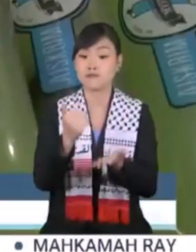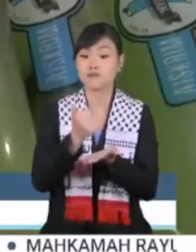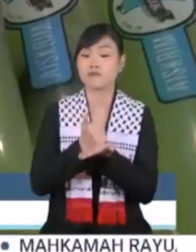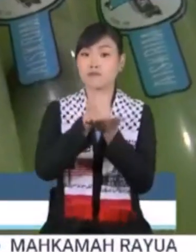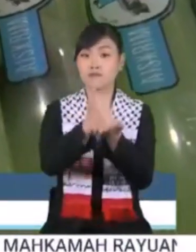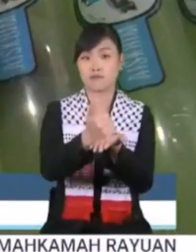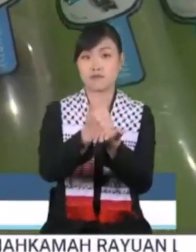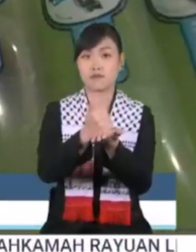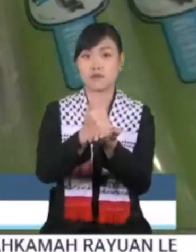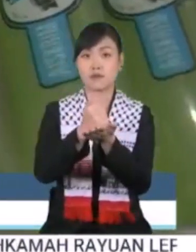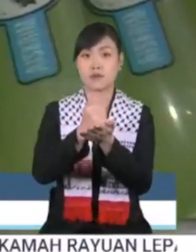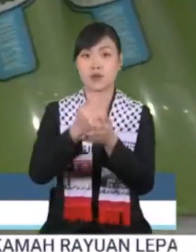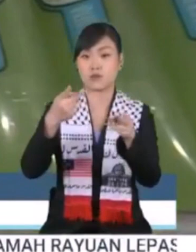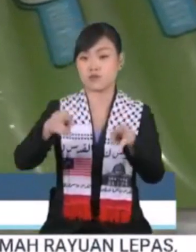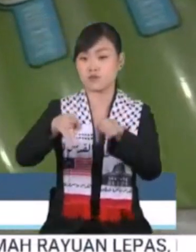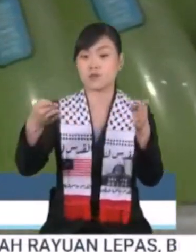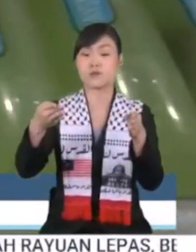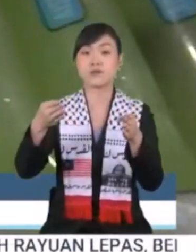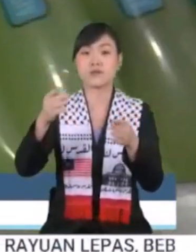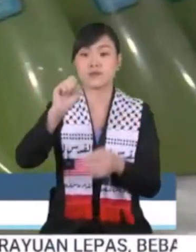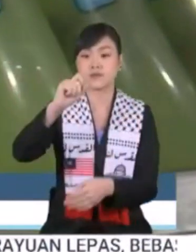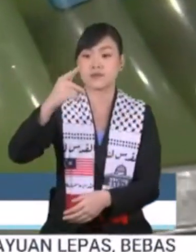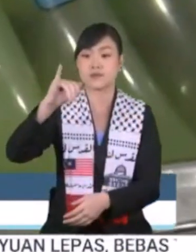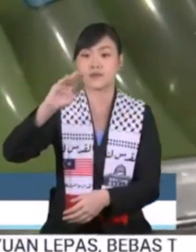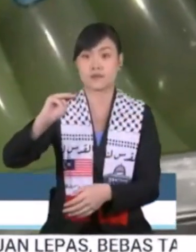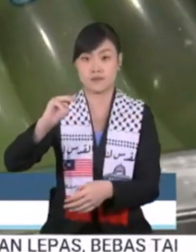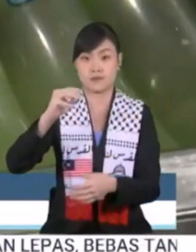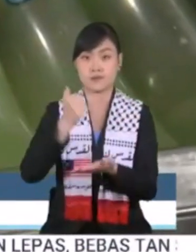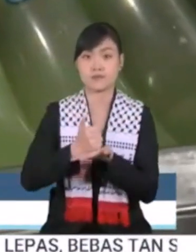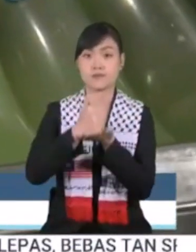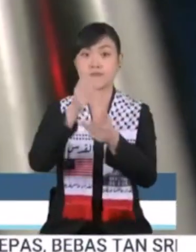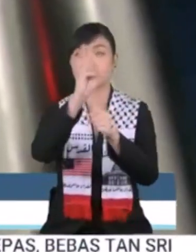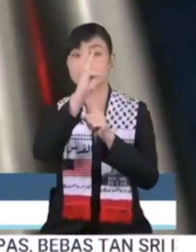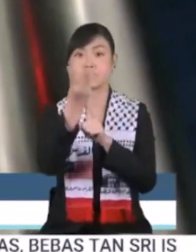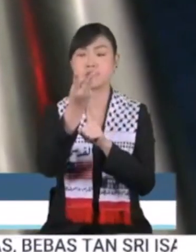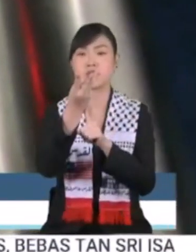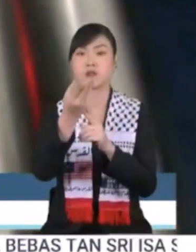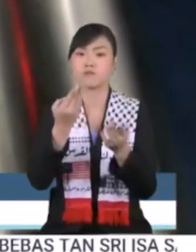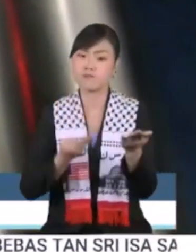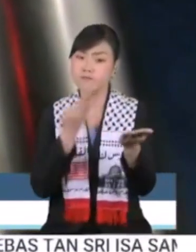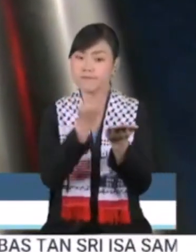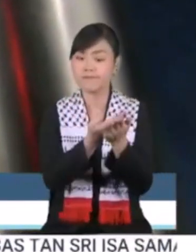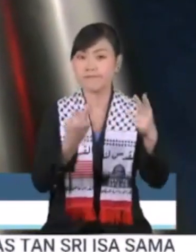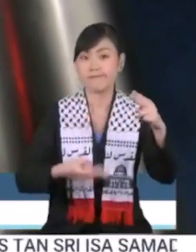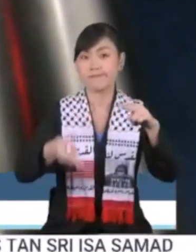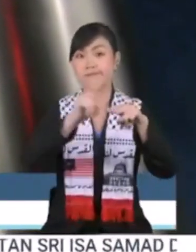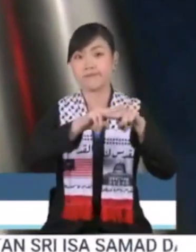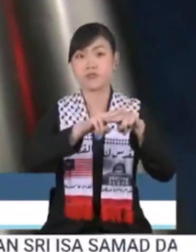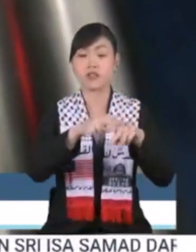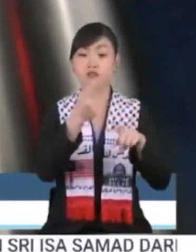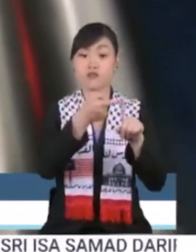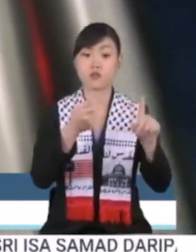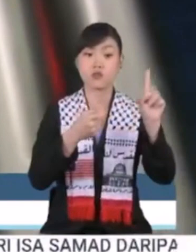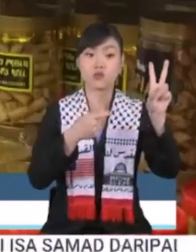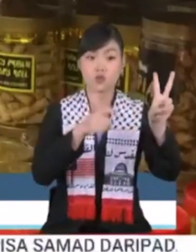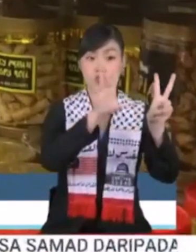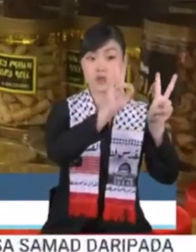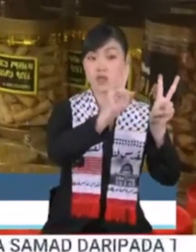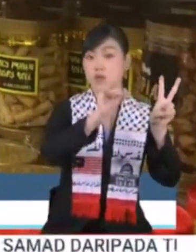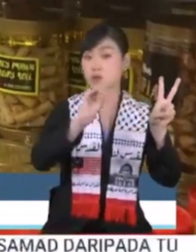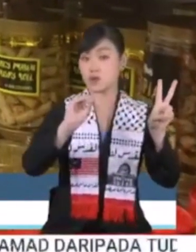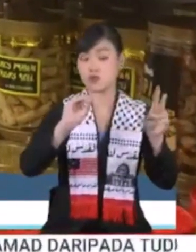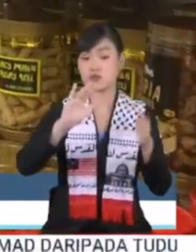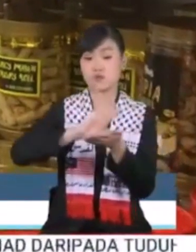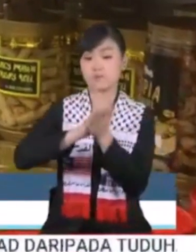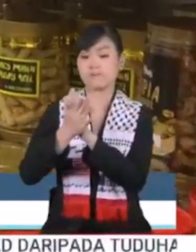Bantuan geran pelancaran dalam skim bantuan kebajikan dicadang dinaikkan daripada RM2,700 kepada RM5,000. Menteri